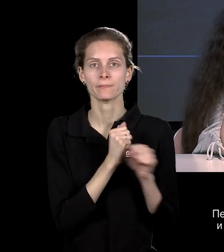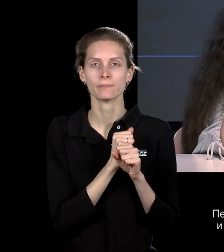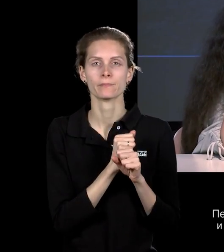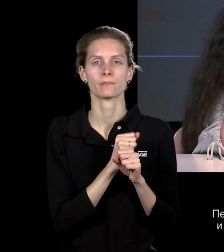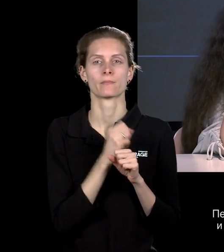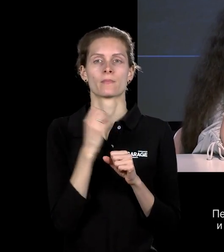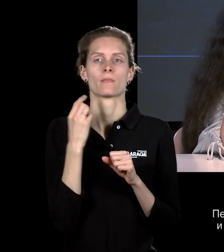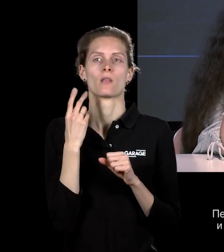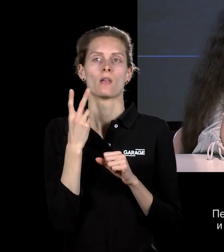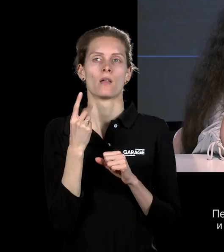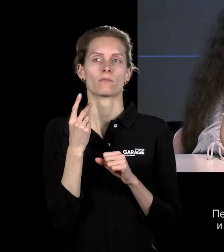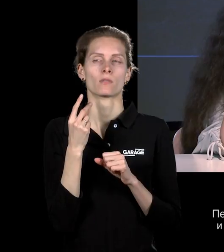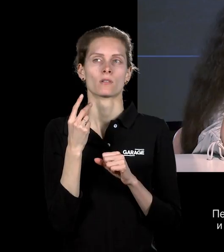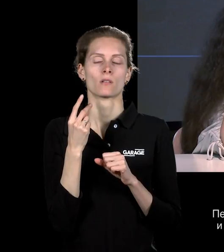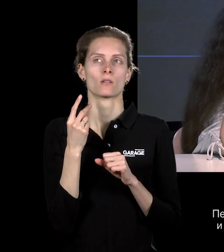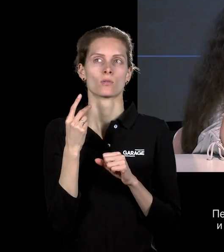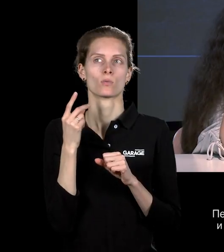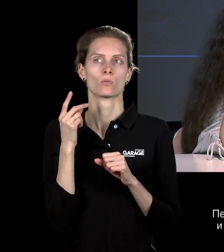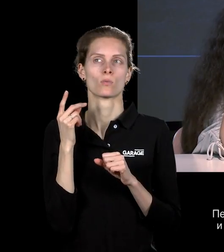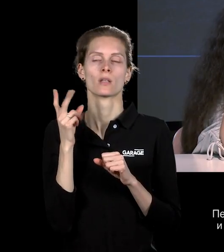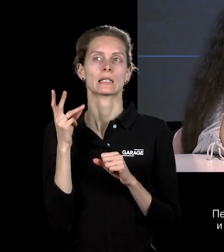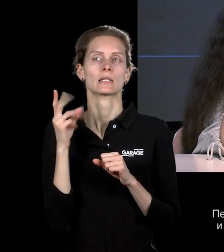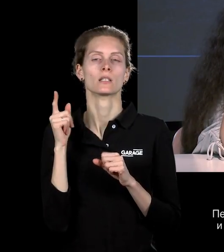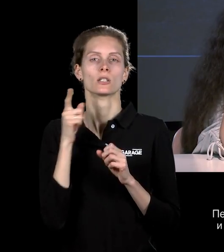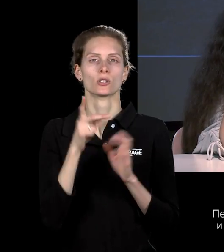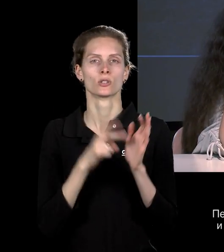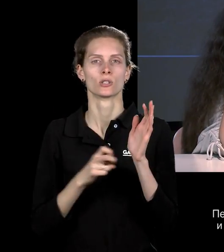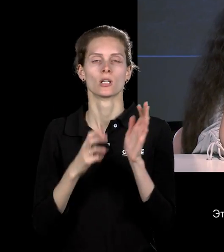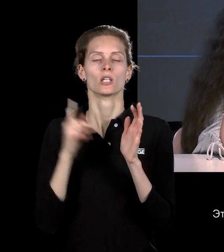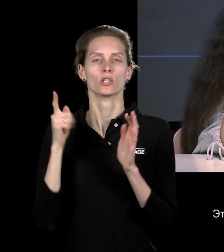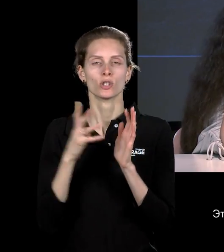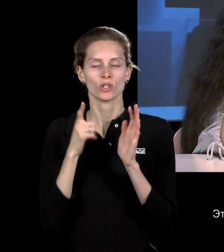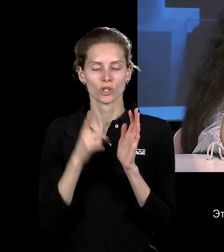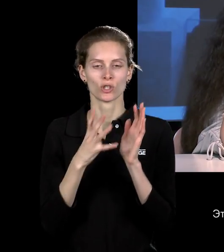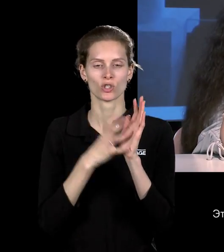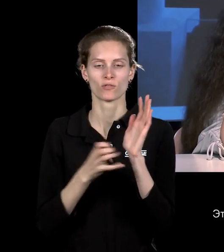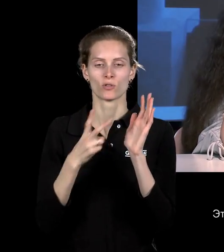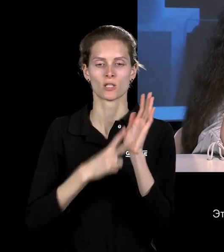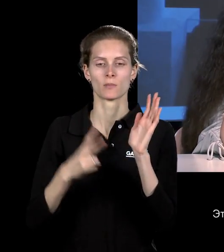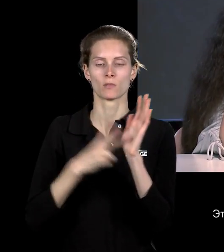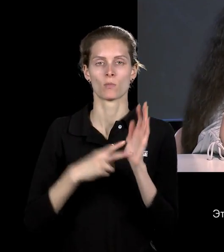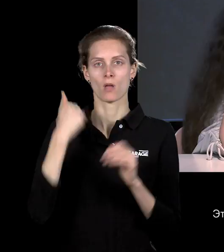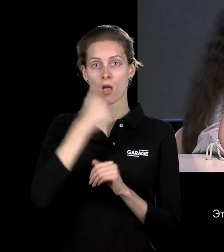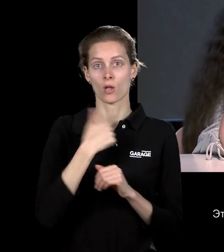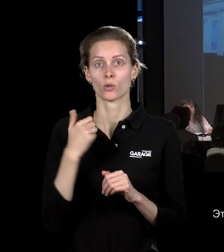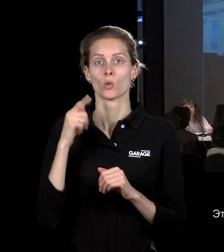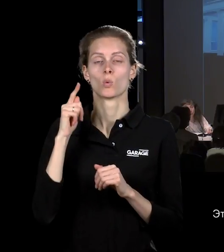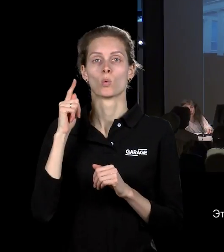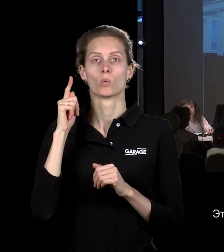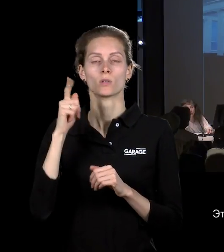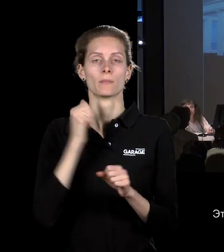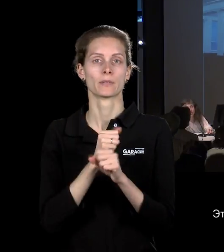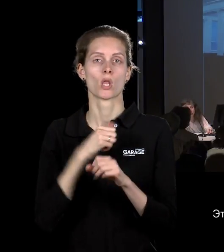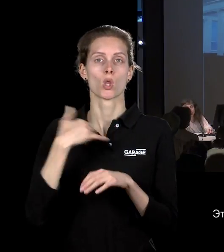третий вариант уже в 1977 году он делает в Нью-Йорке. И эта инсталляция до сих пор